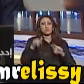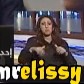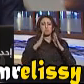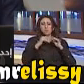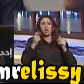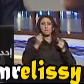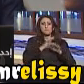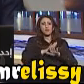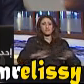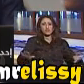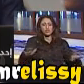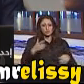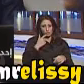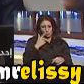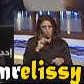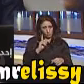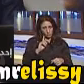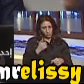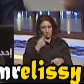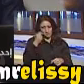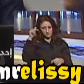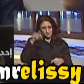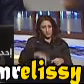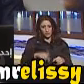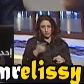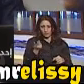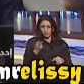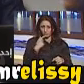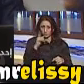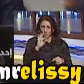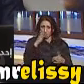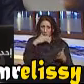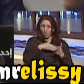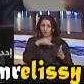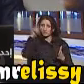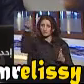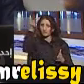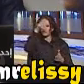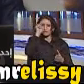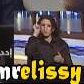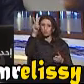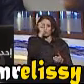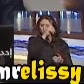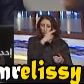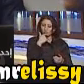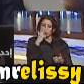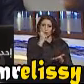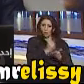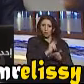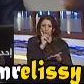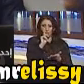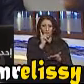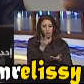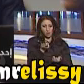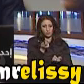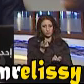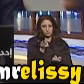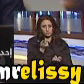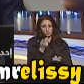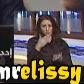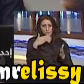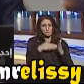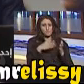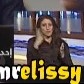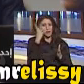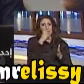مفيش. يعني ايه مفيش فلوس في البلد؟ لا في فلوس طبعا في البلد، امال باقي الموظفين مش بيقبضوا؟ لا بيقولوا مفيش فلوس مش هتقبضوا. وانتوا كم بقبضوا. انتوا كم